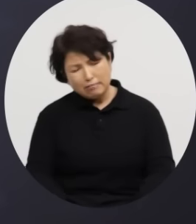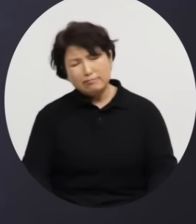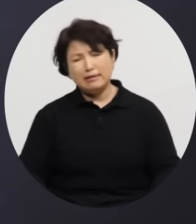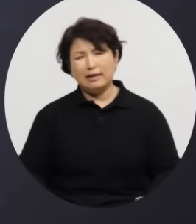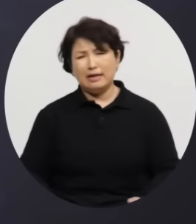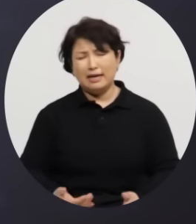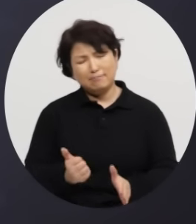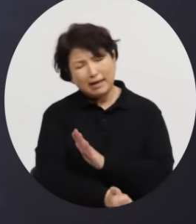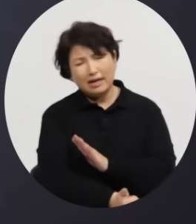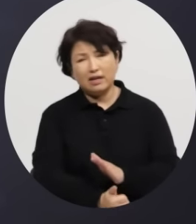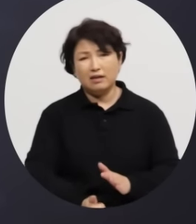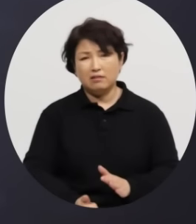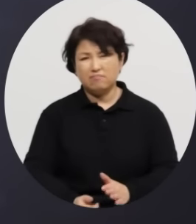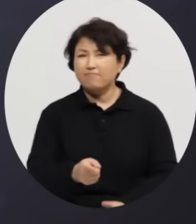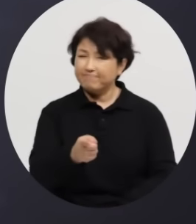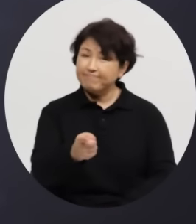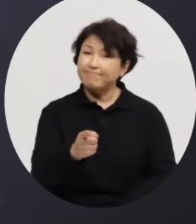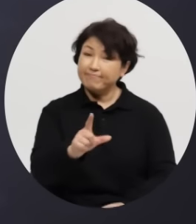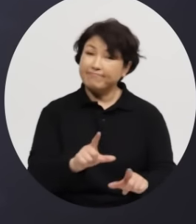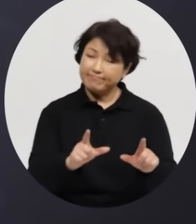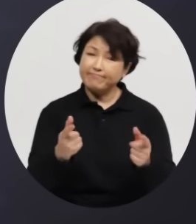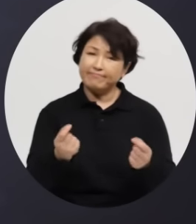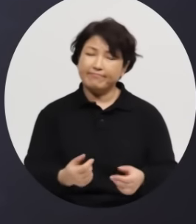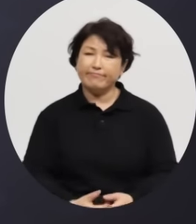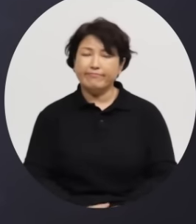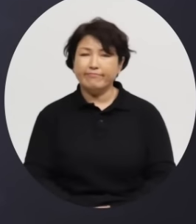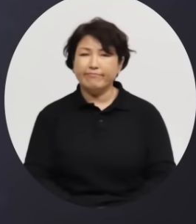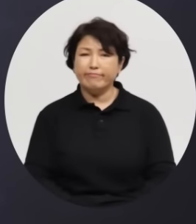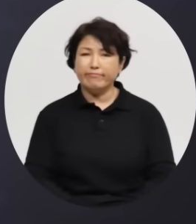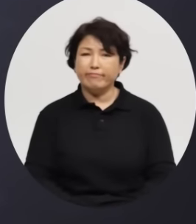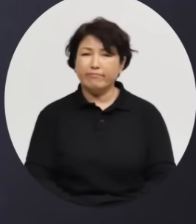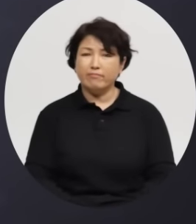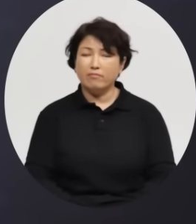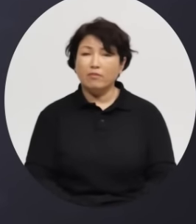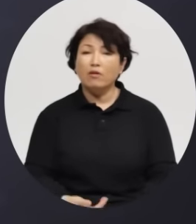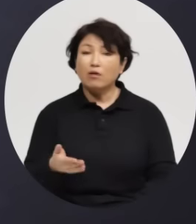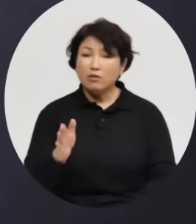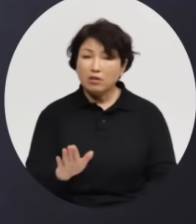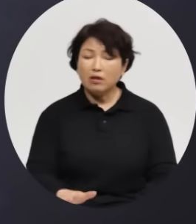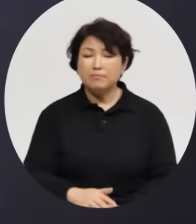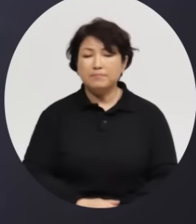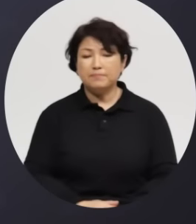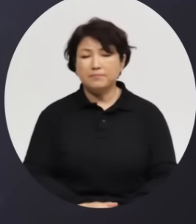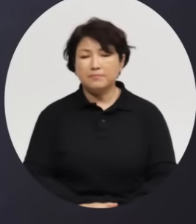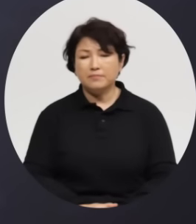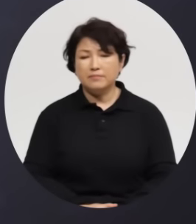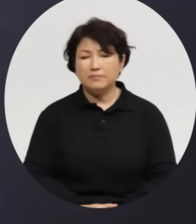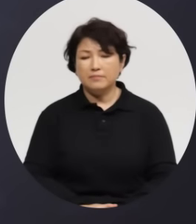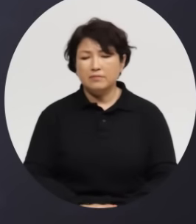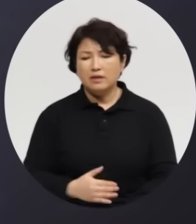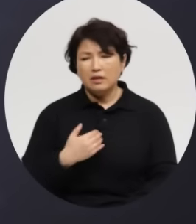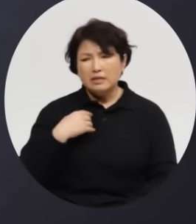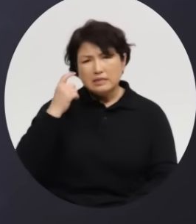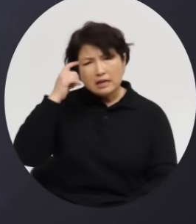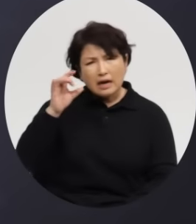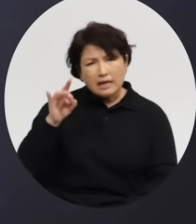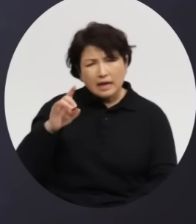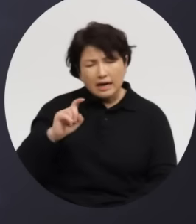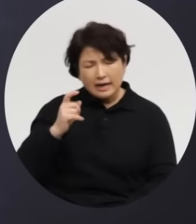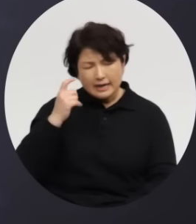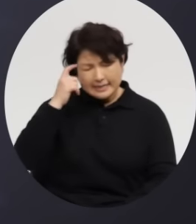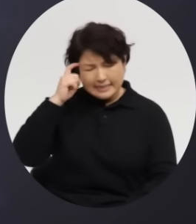되는 이런 경우가 있습니다. 그런데, 이렇게 했으면 하는데 한 생각에 빠지면 잘못